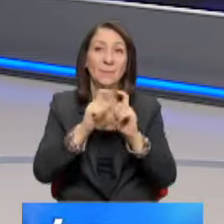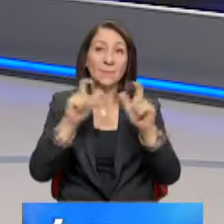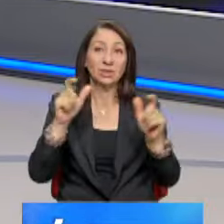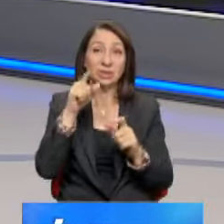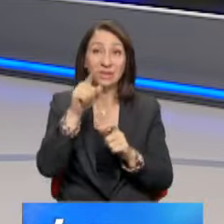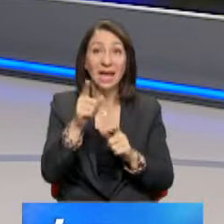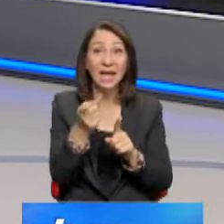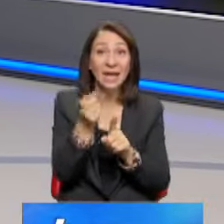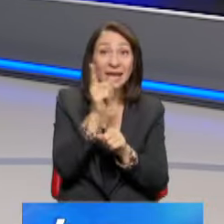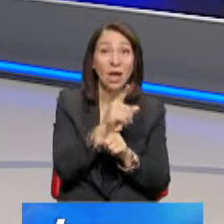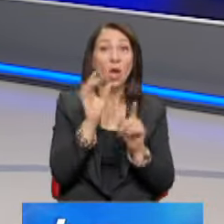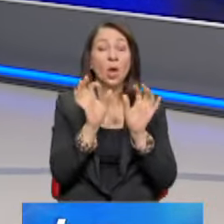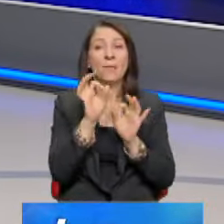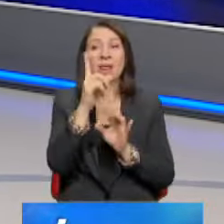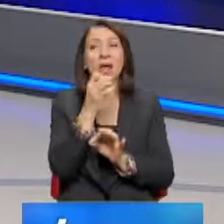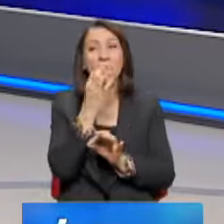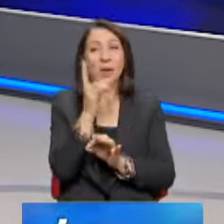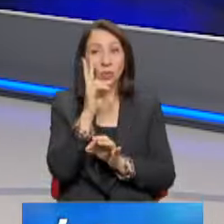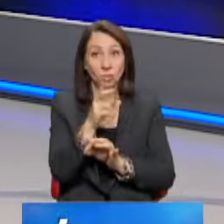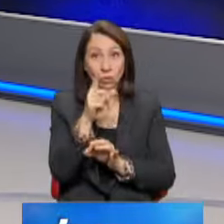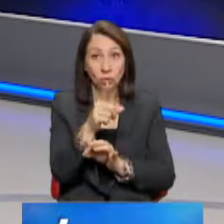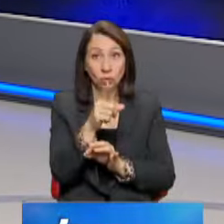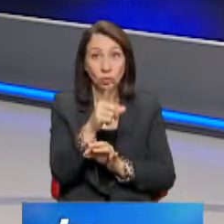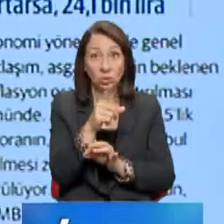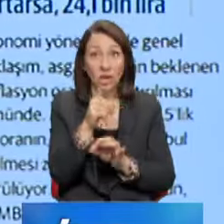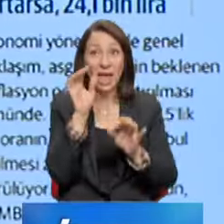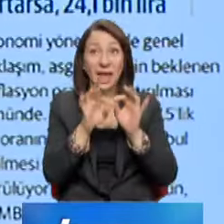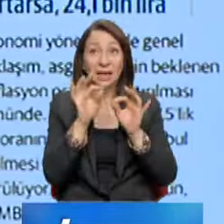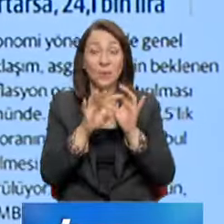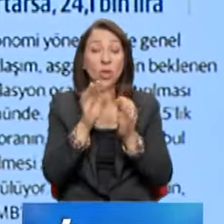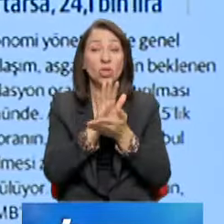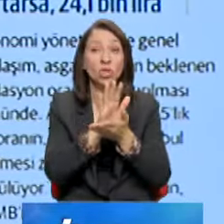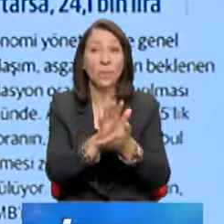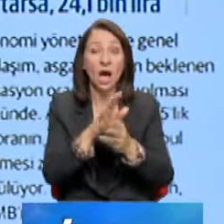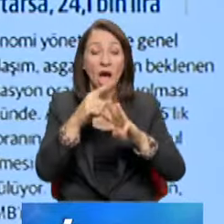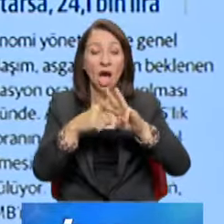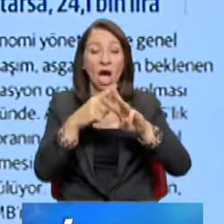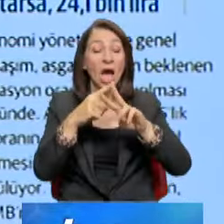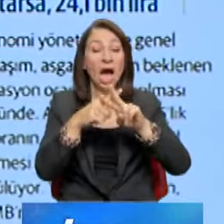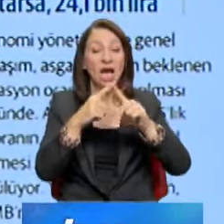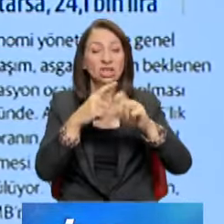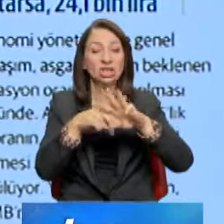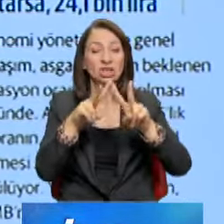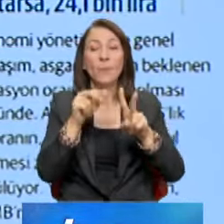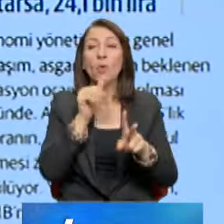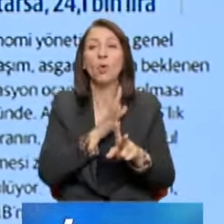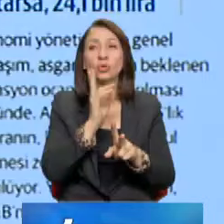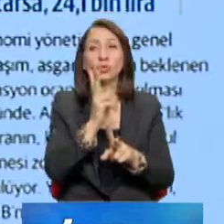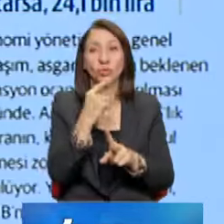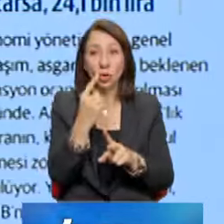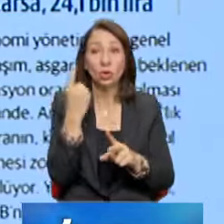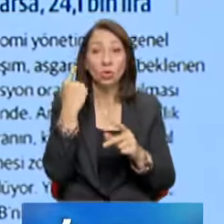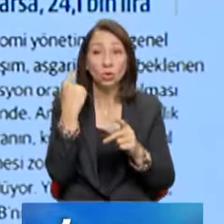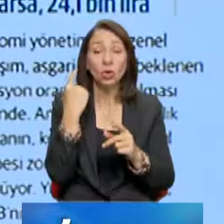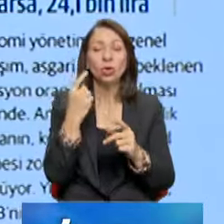Manşetin hemen yanında da önemli bir haber görüyoruz. Ekonomi Nobel'i Acemoğlu'nun diyor ekonomi gazetesi ve